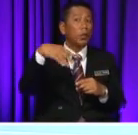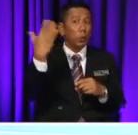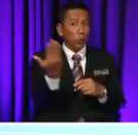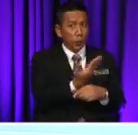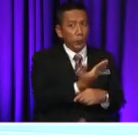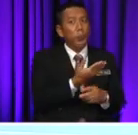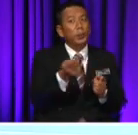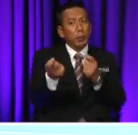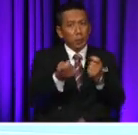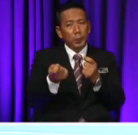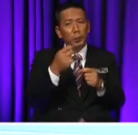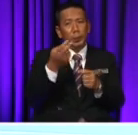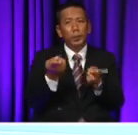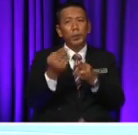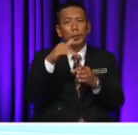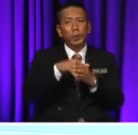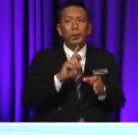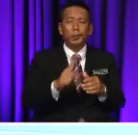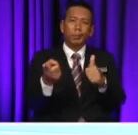dalam Islam